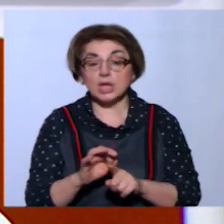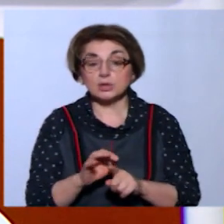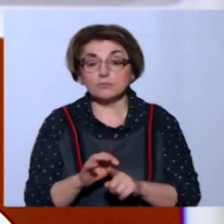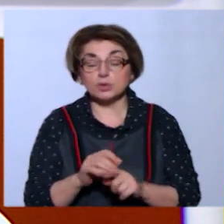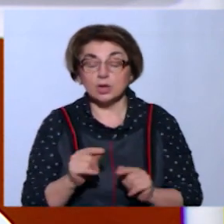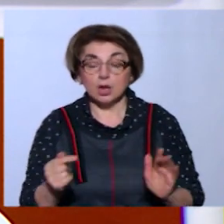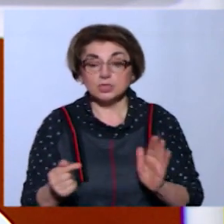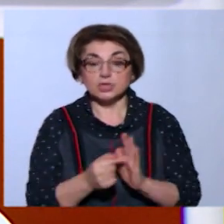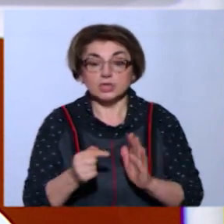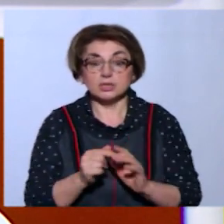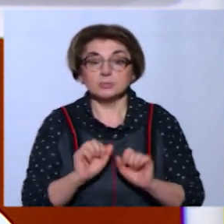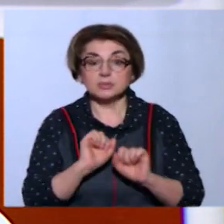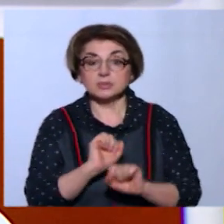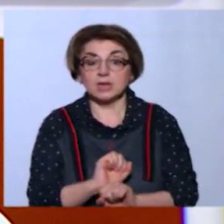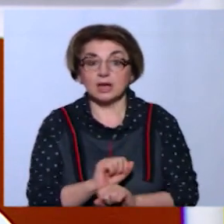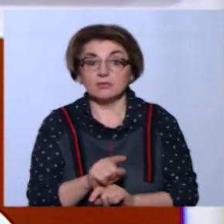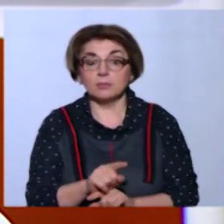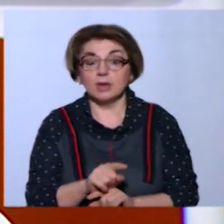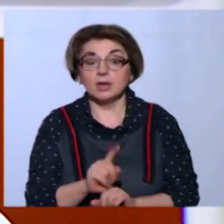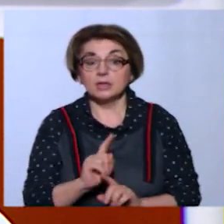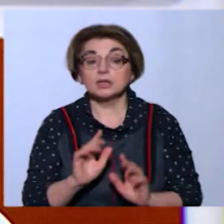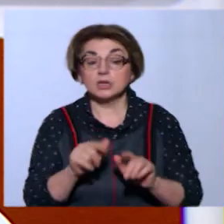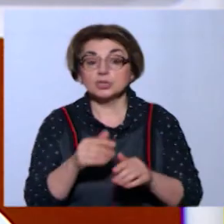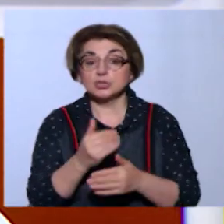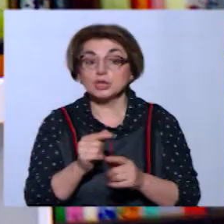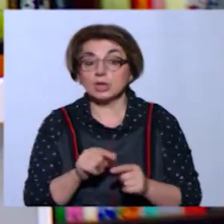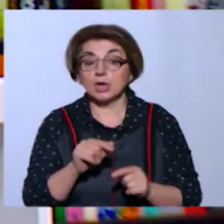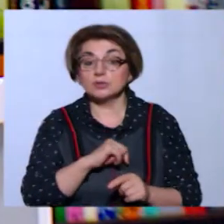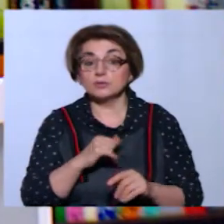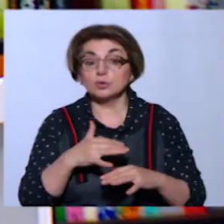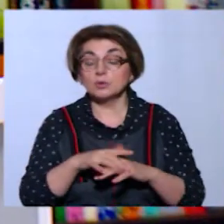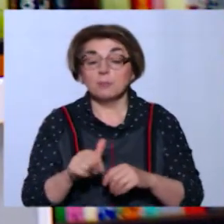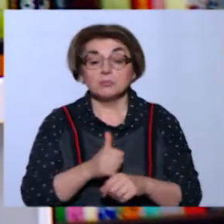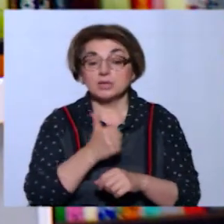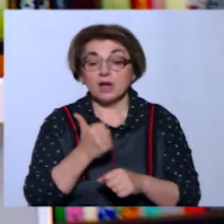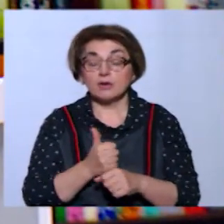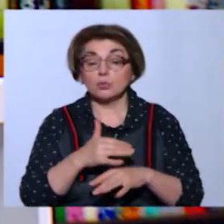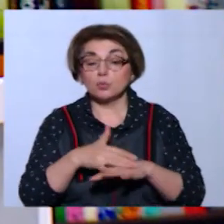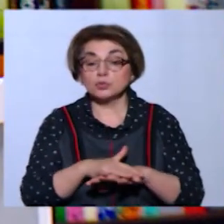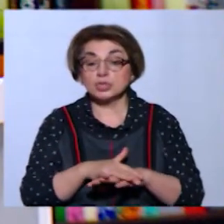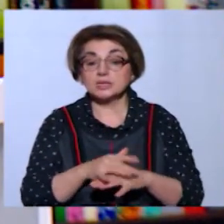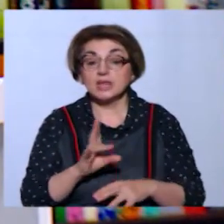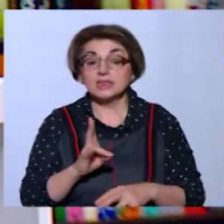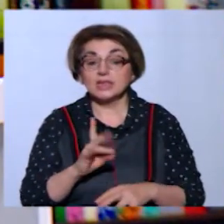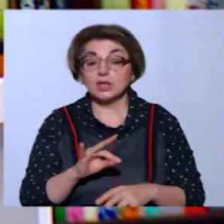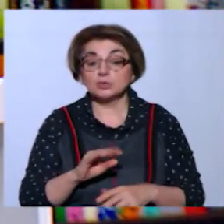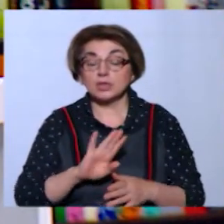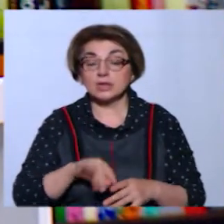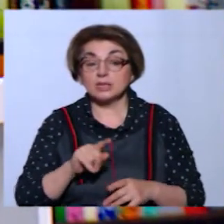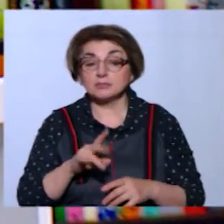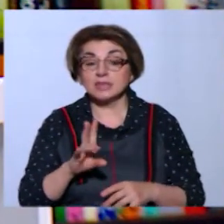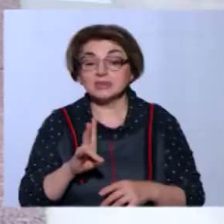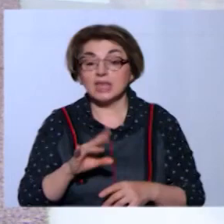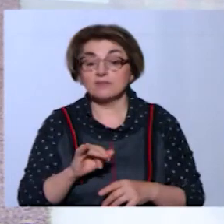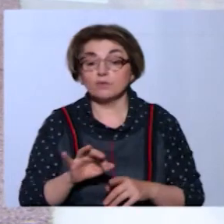გატარება. ეს რაც შეეხებოდა ნერვული ქსოვილის მთავარ უჯრედს, ნეირონს. გარდა ამისა, ნერვული